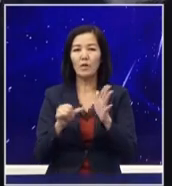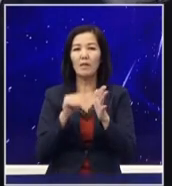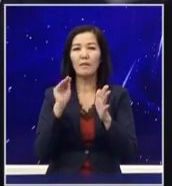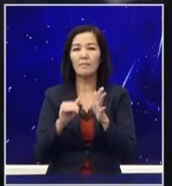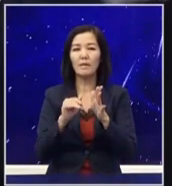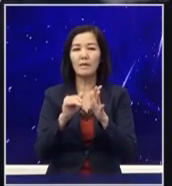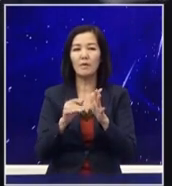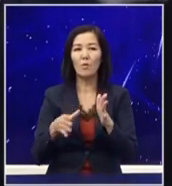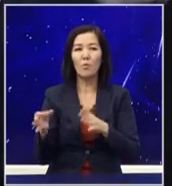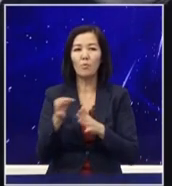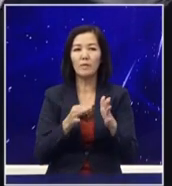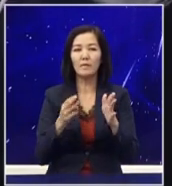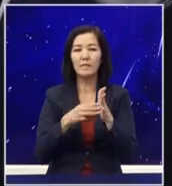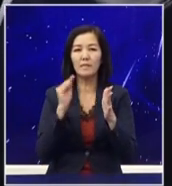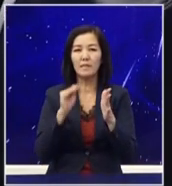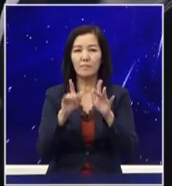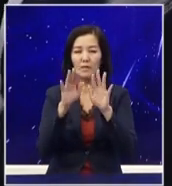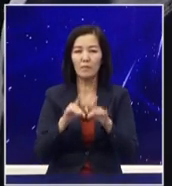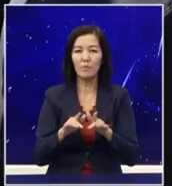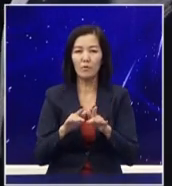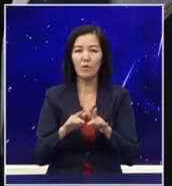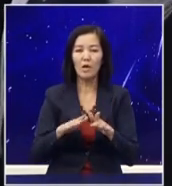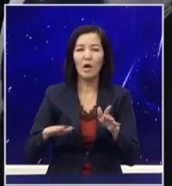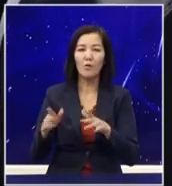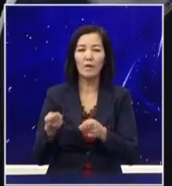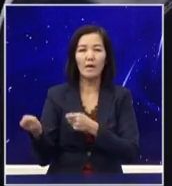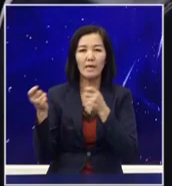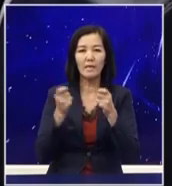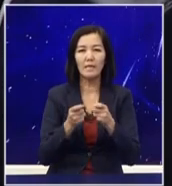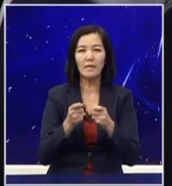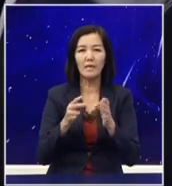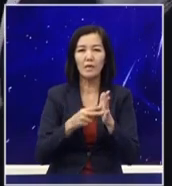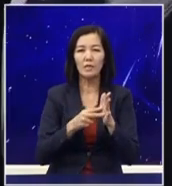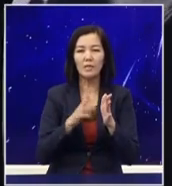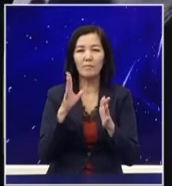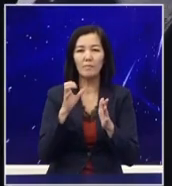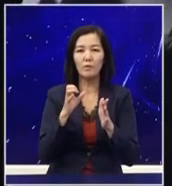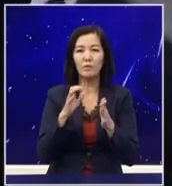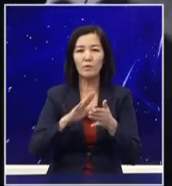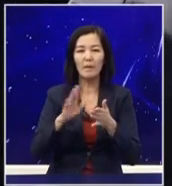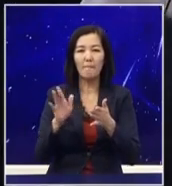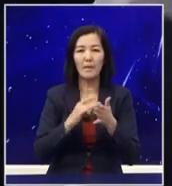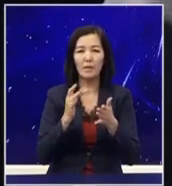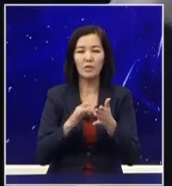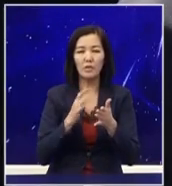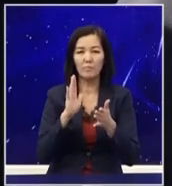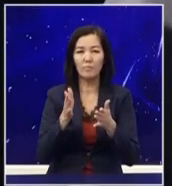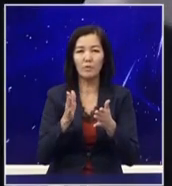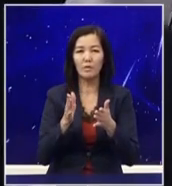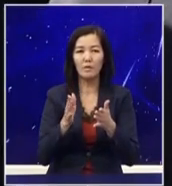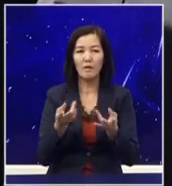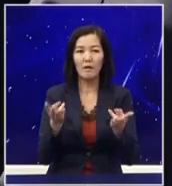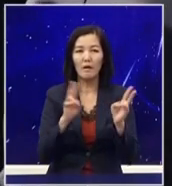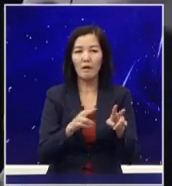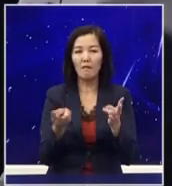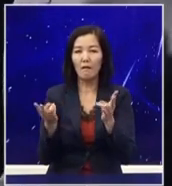келді облысқа, 8 мың компьютер ауданға келді, 7,5 мың планшет осы өткен аптада жетті. Қалғаны қашан? Енді жоқ, біз әр